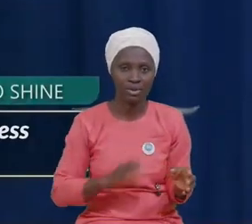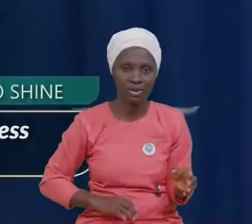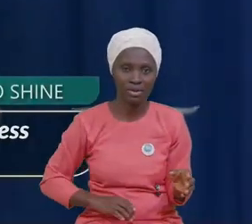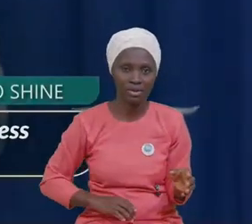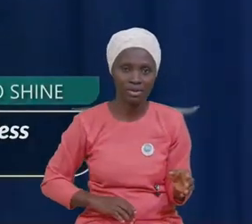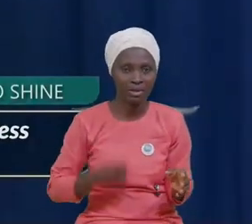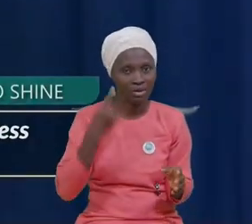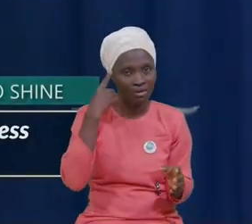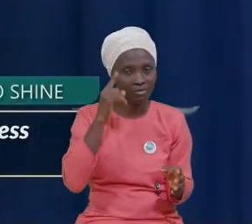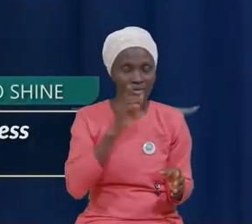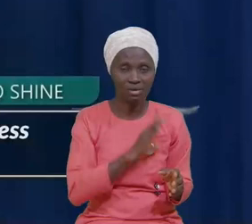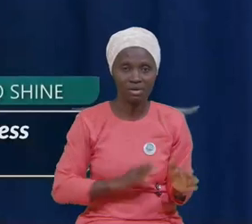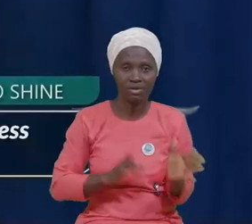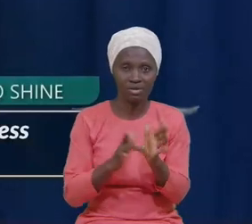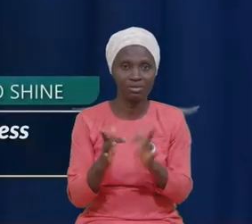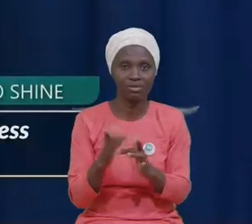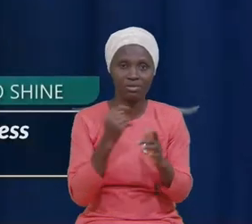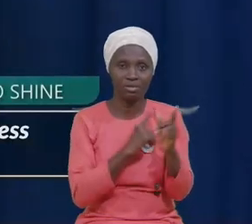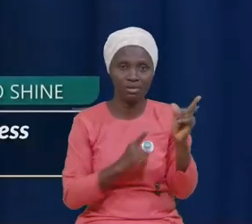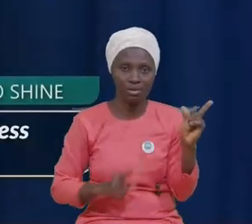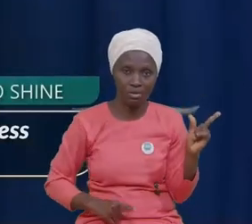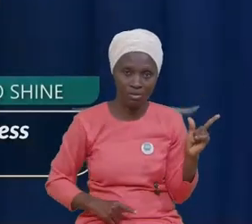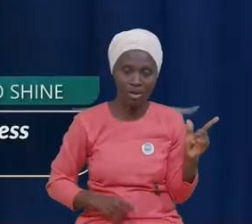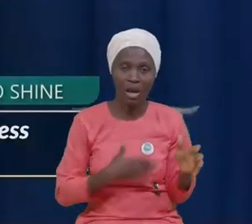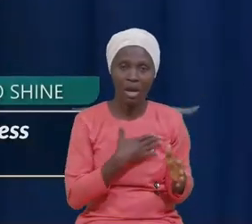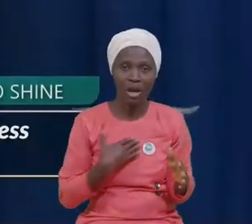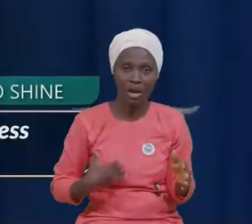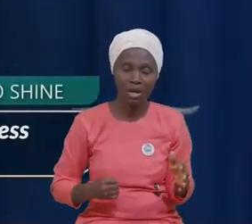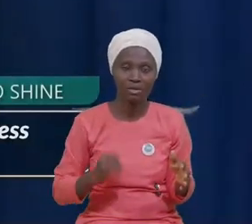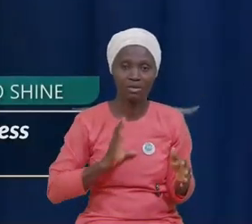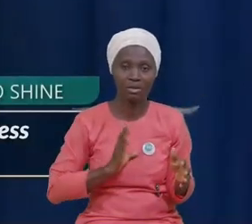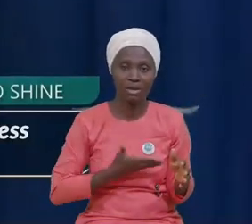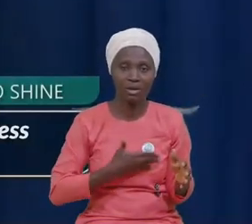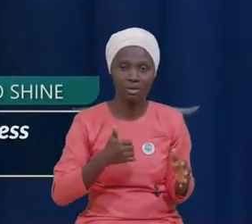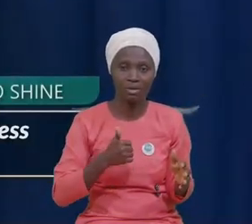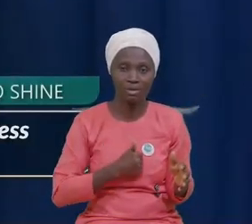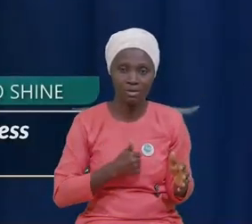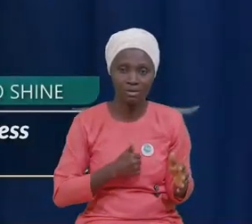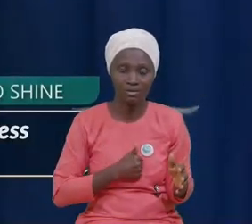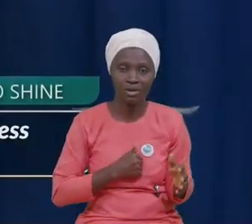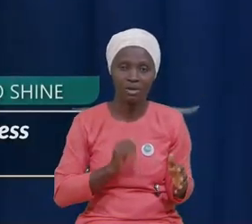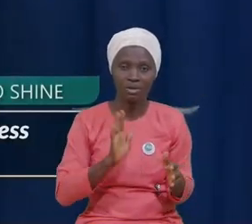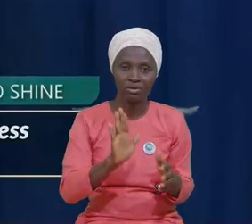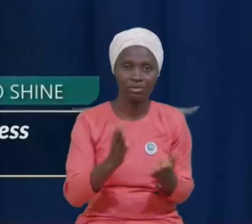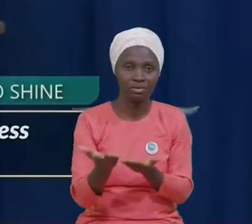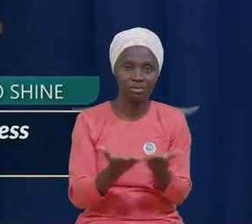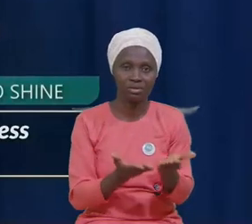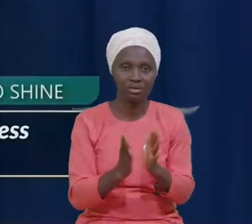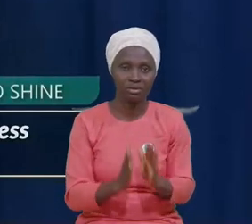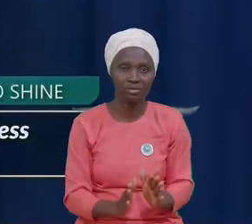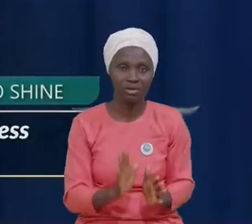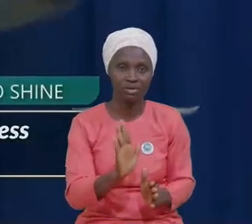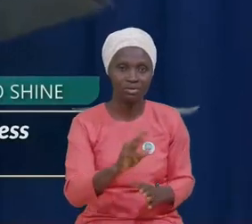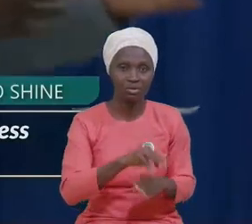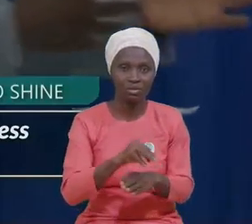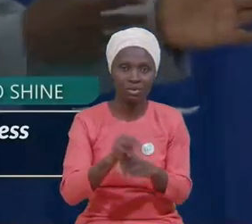C'est Jésus-Christ, le Seigneur, que nous prêchons. Et nous nous disons, vos serviteurs,